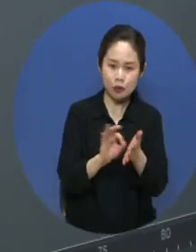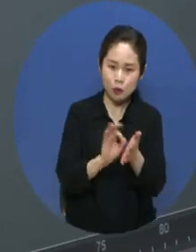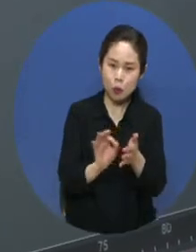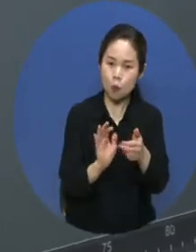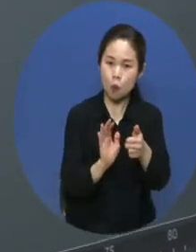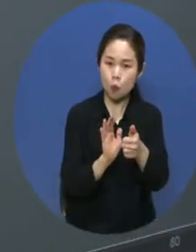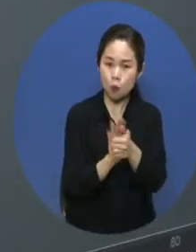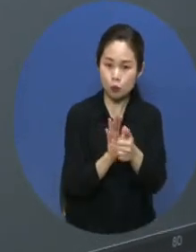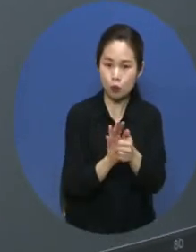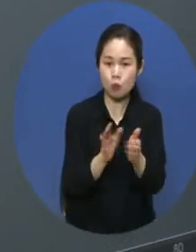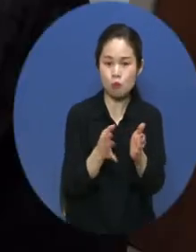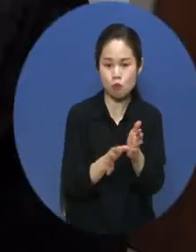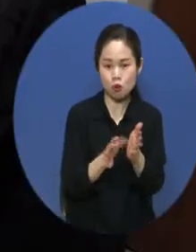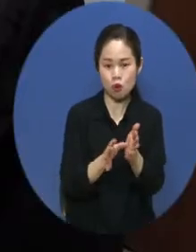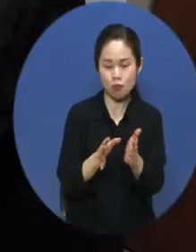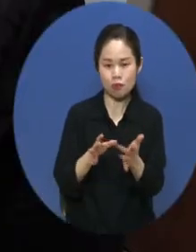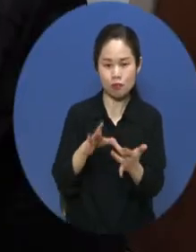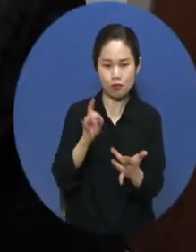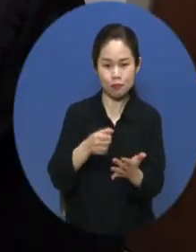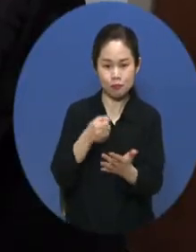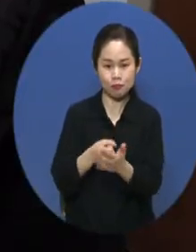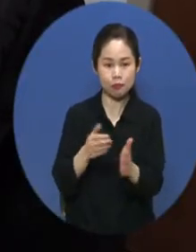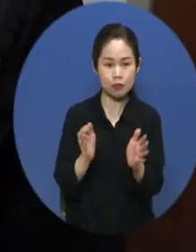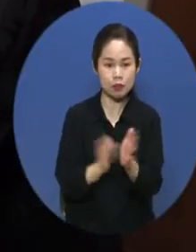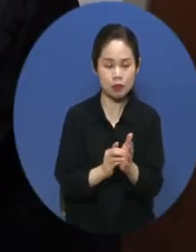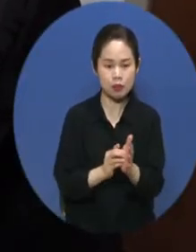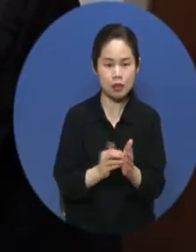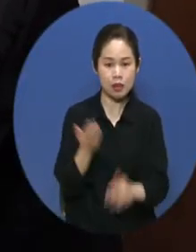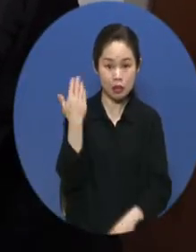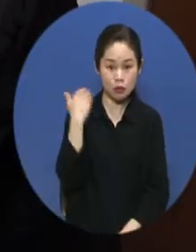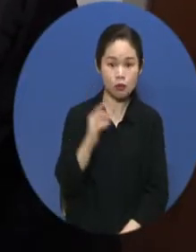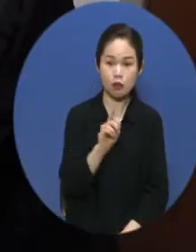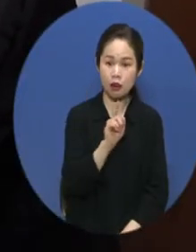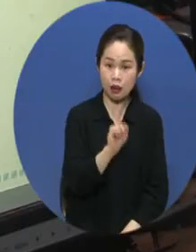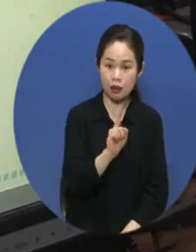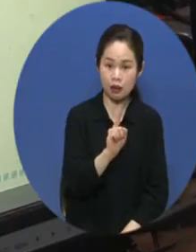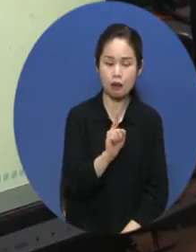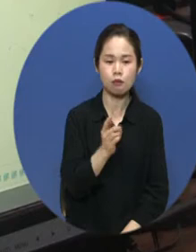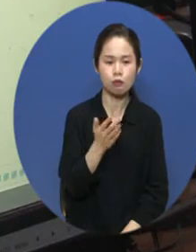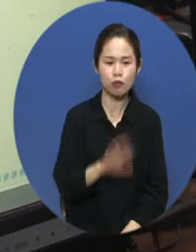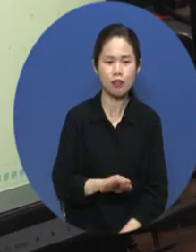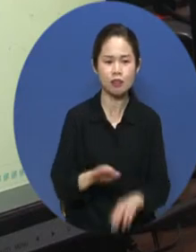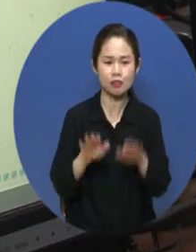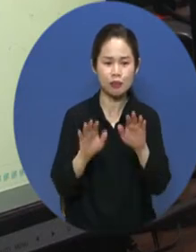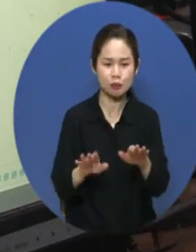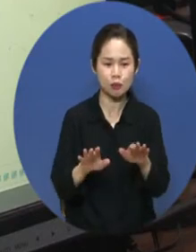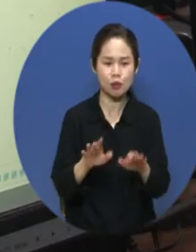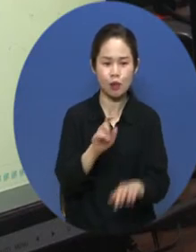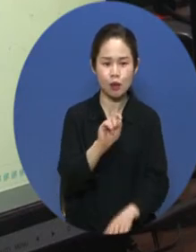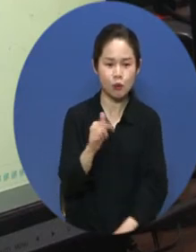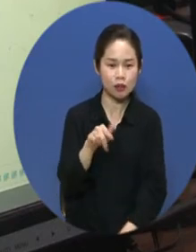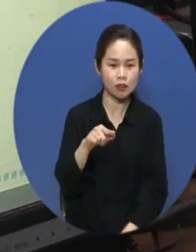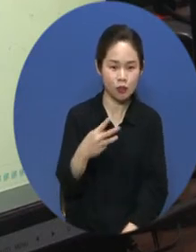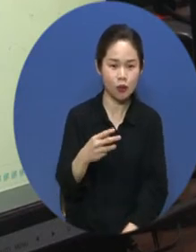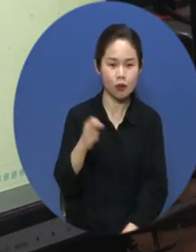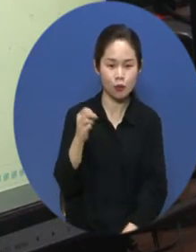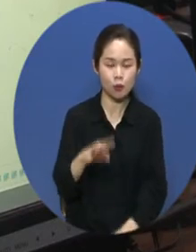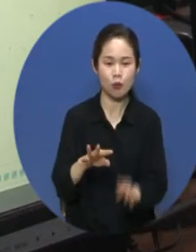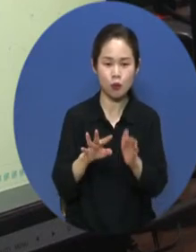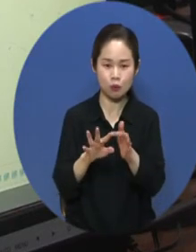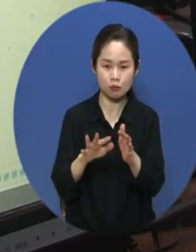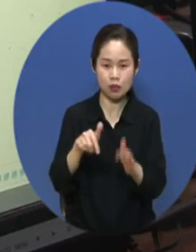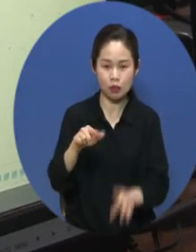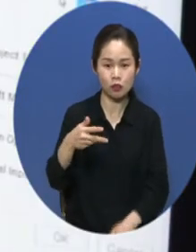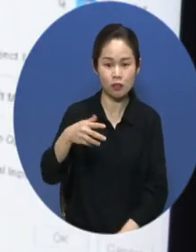처음에는 기본형 한 가지 종류였지만 현재는 관절형, 검지 거치형, 키보드 터치펜형